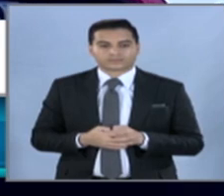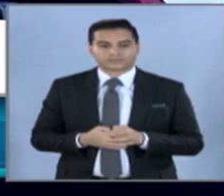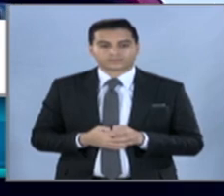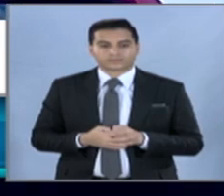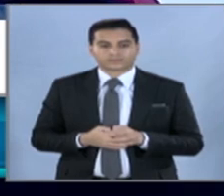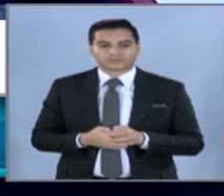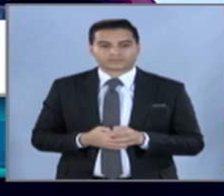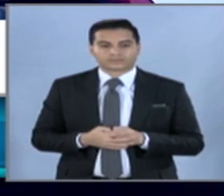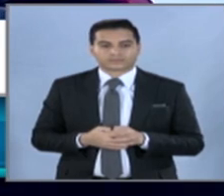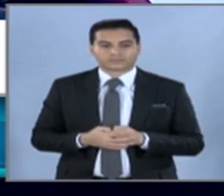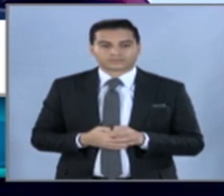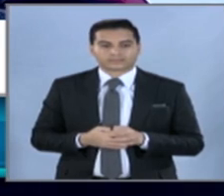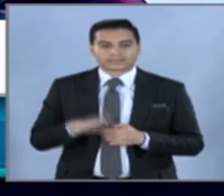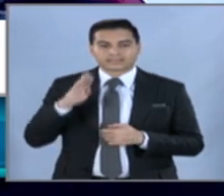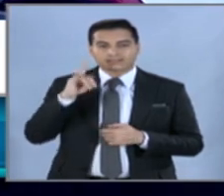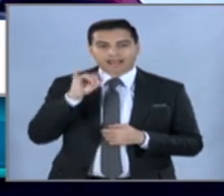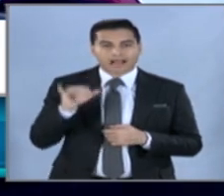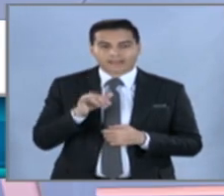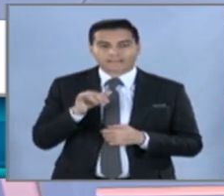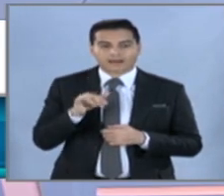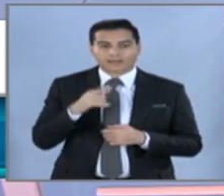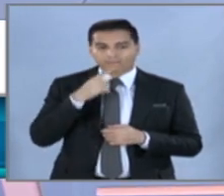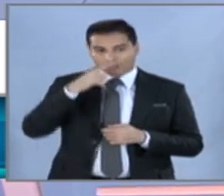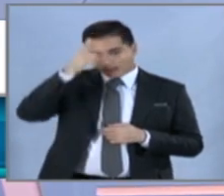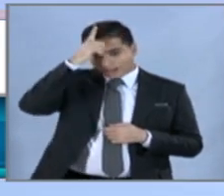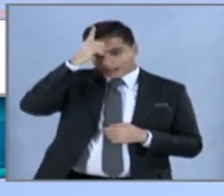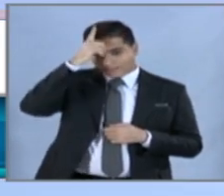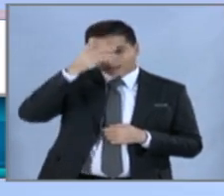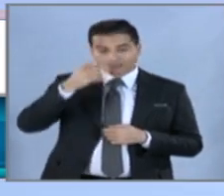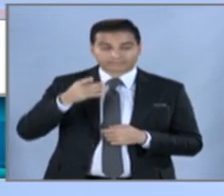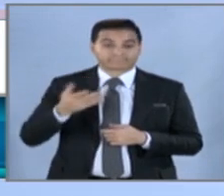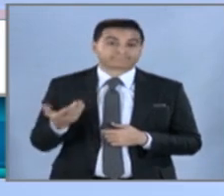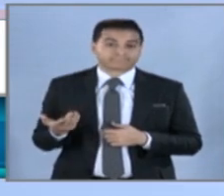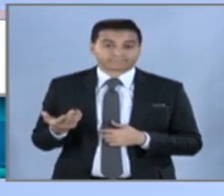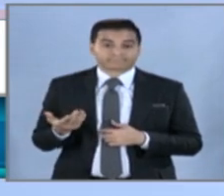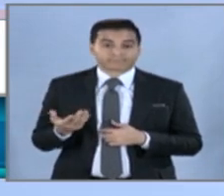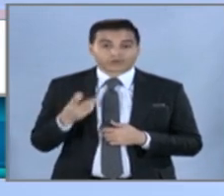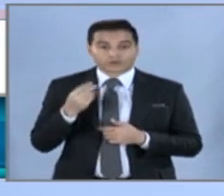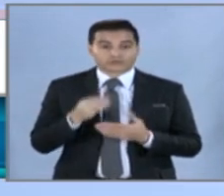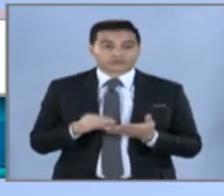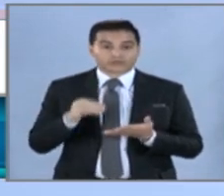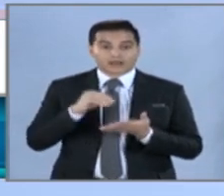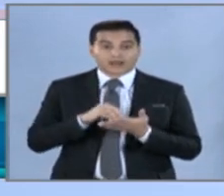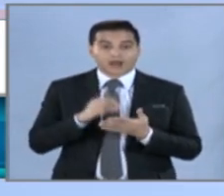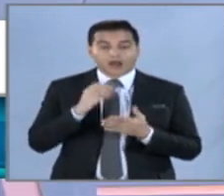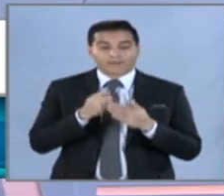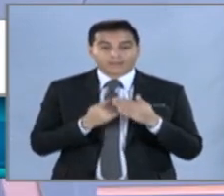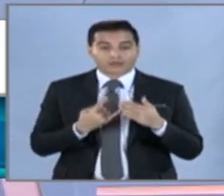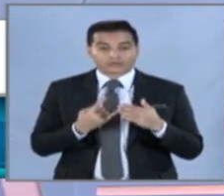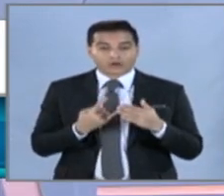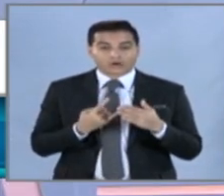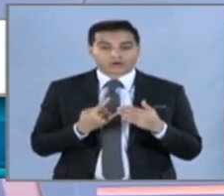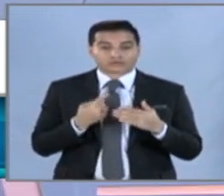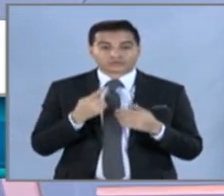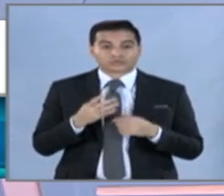ثانيتين. سلمى. ألمانيا. ألمانيا بعشرين نقطة أو بناقص